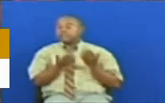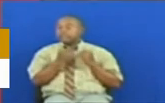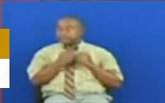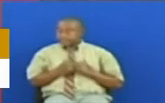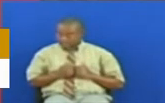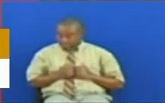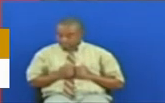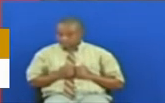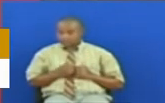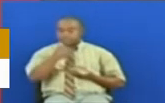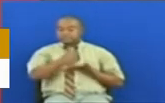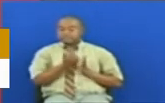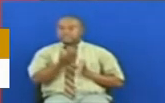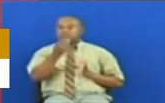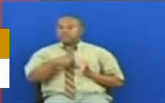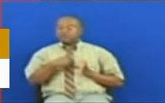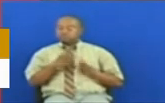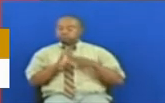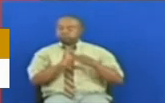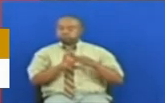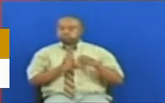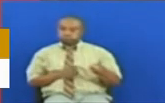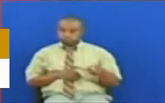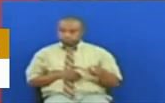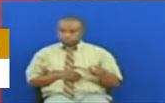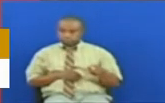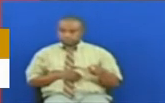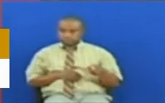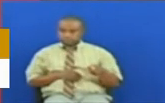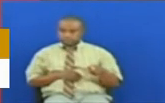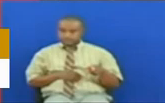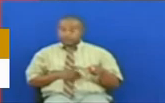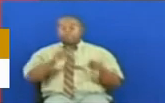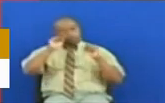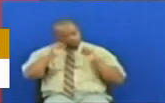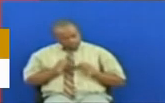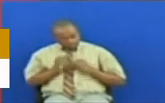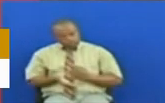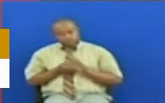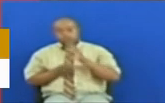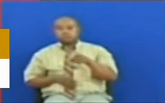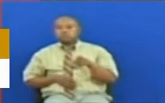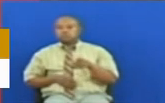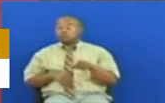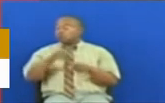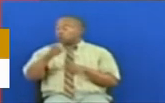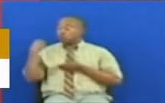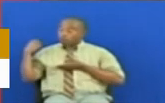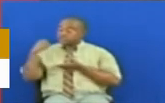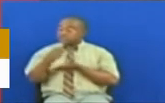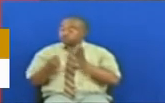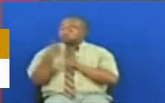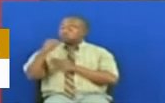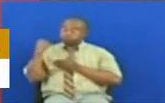private sector. Sisi tunahitaji kuimpose private sector wakatusaidie tuende kwenye kuvuna kwenye